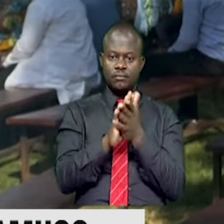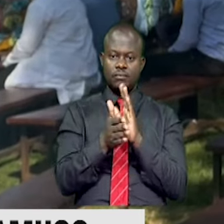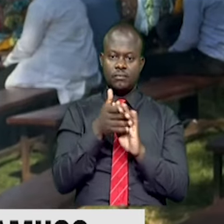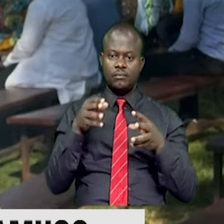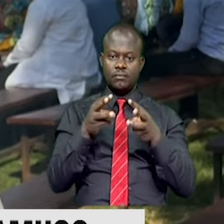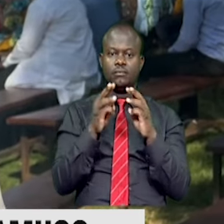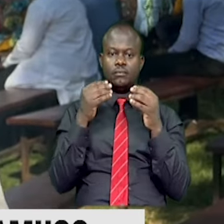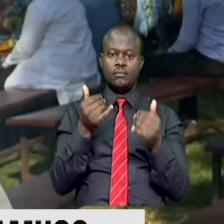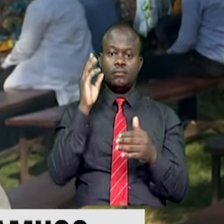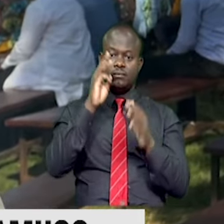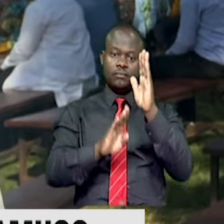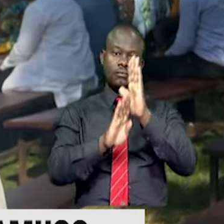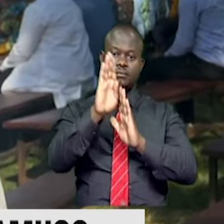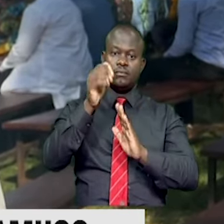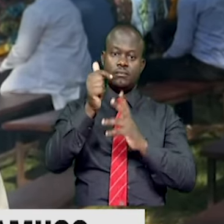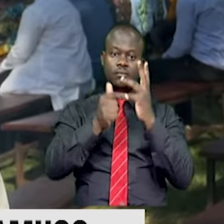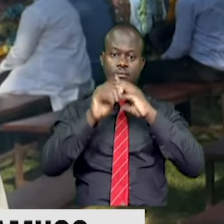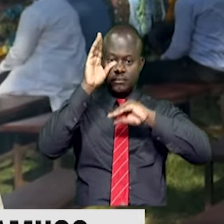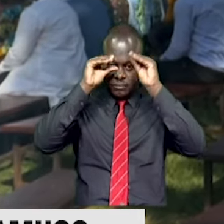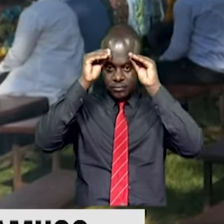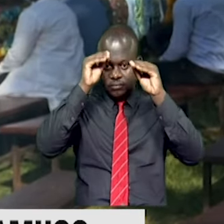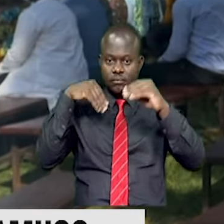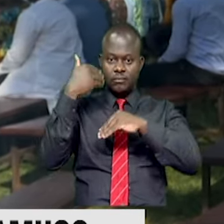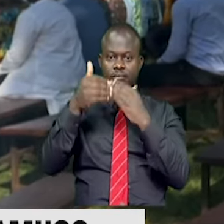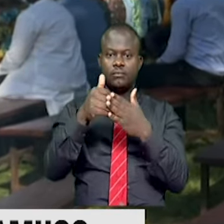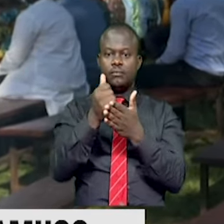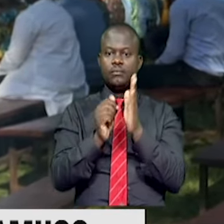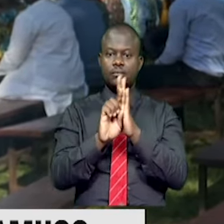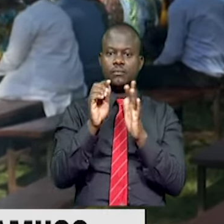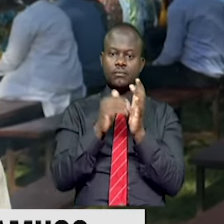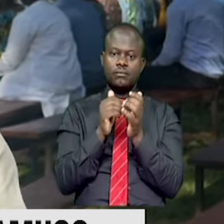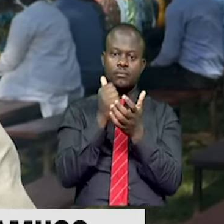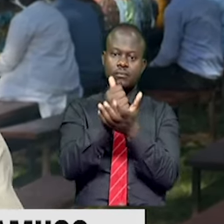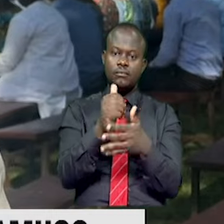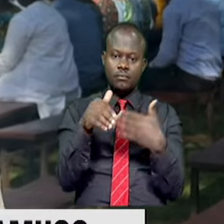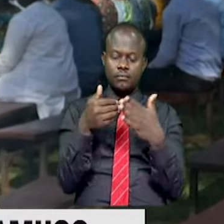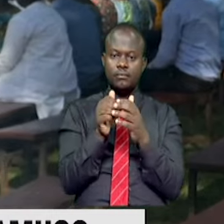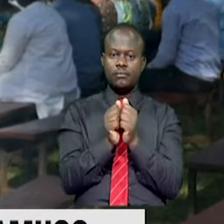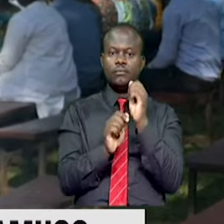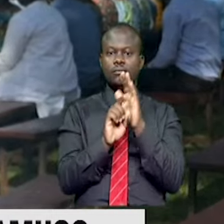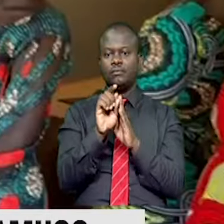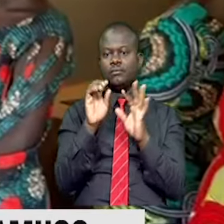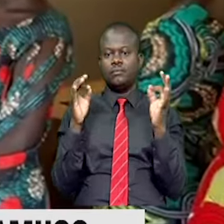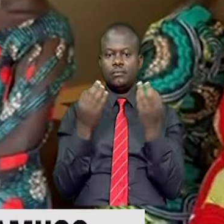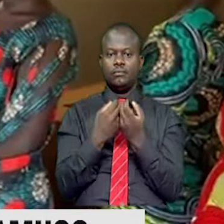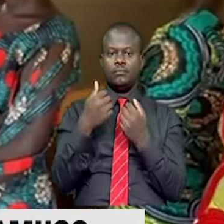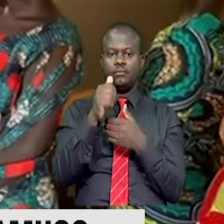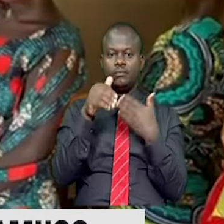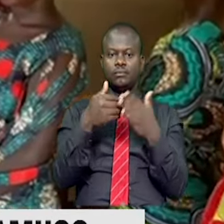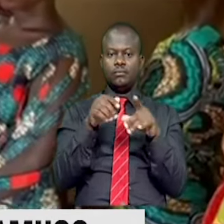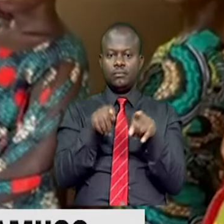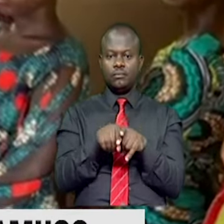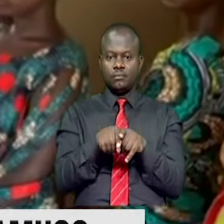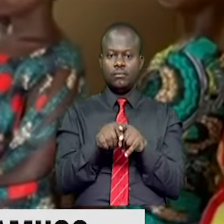ubu bagiye kwiteza imbere. Ayo masomo bahawe akazabateza imbere, akazabafasha no guteza imbere imiryango yabo nk'uko nabo